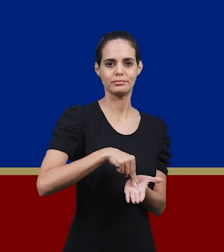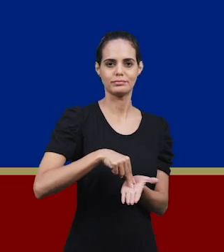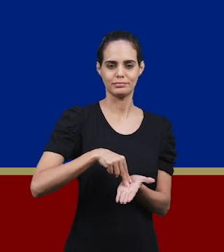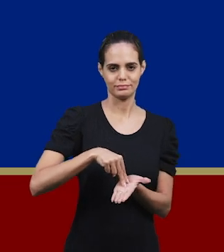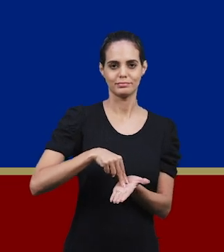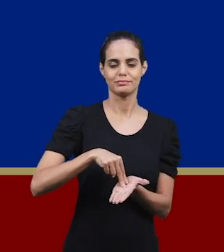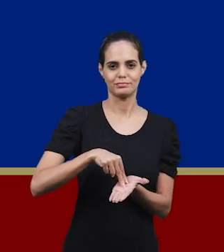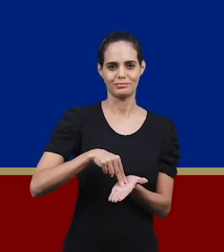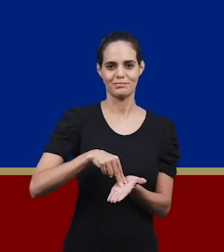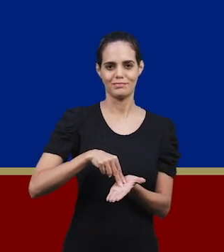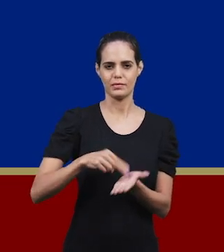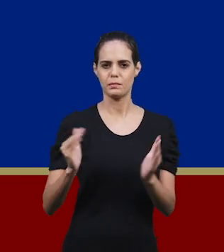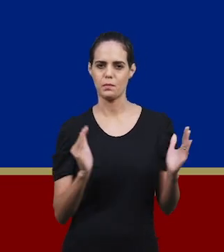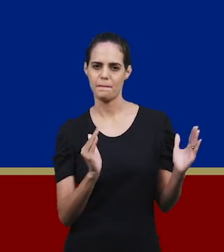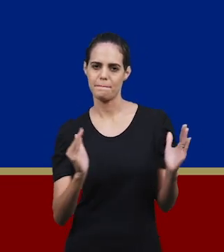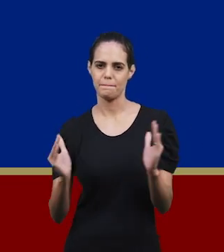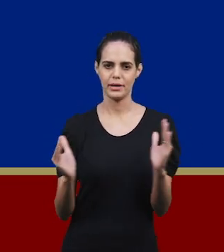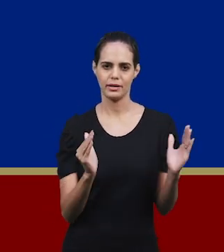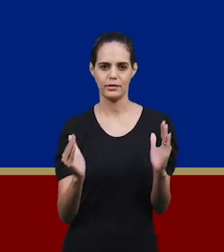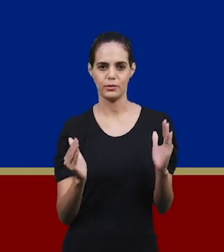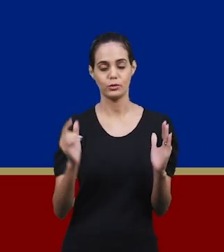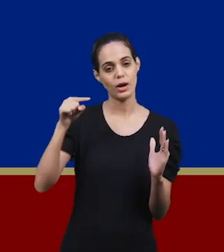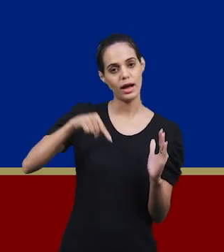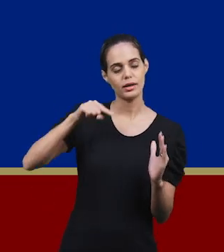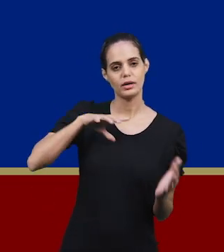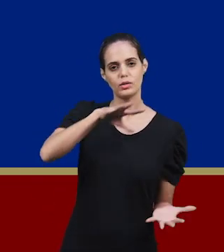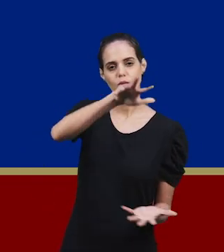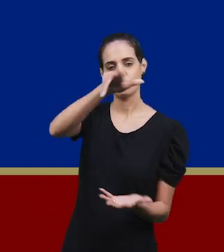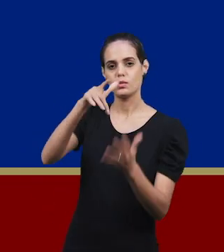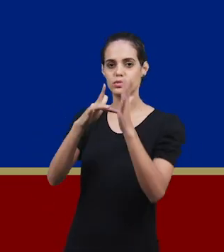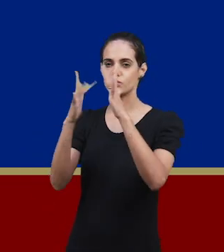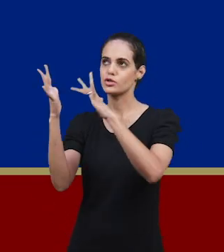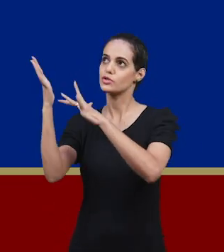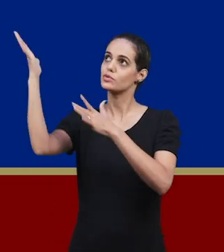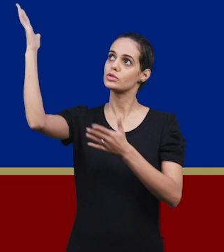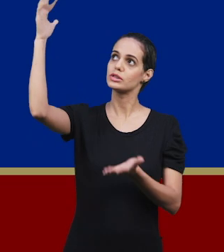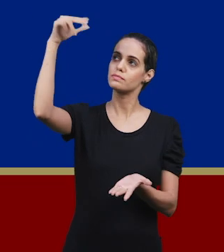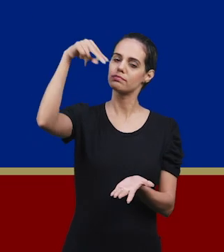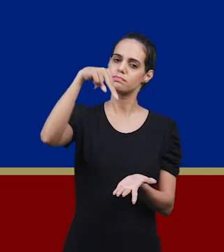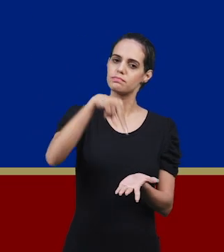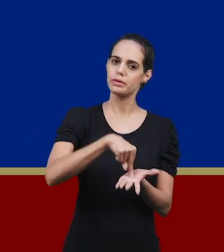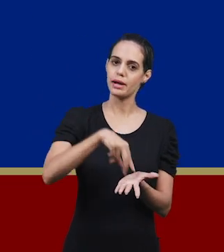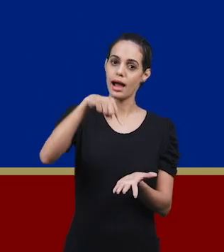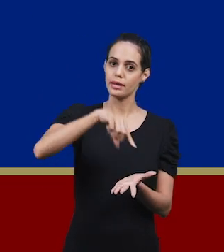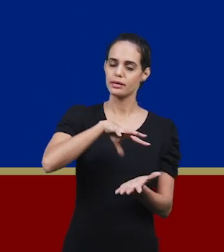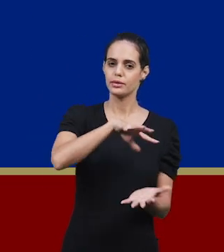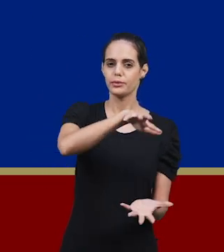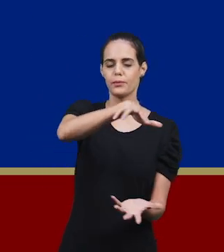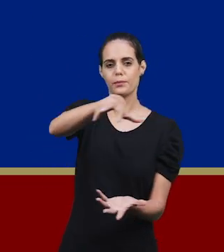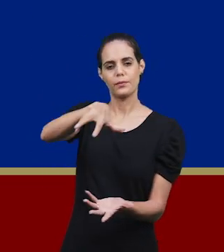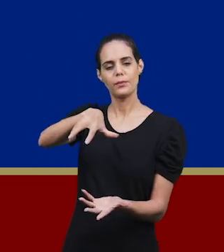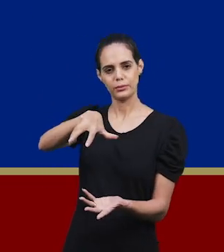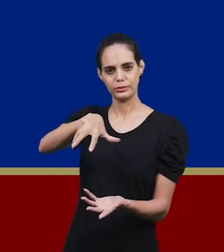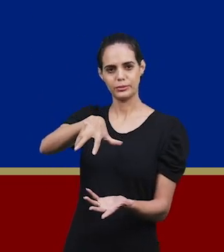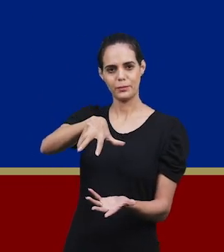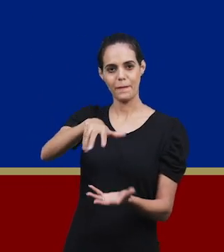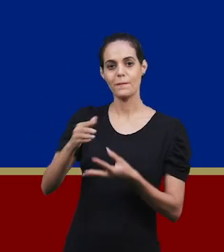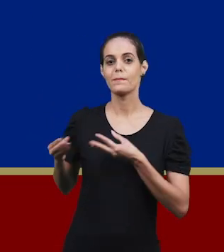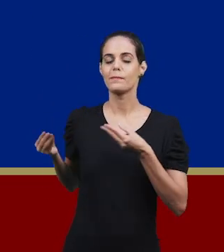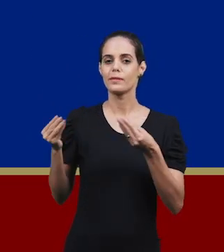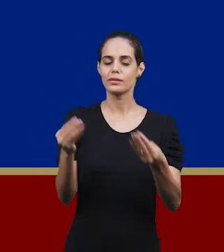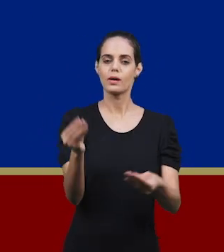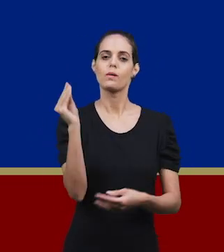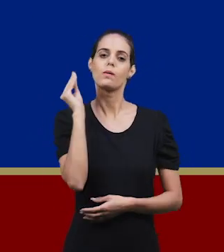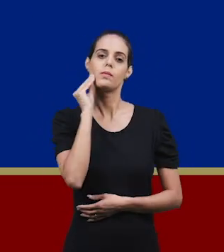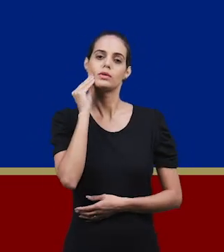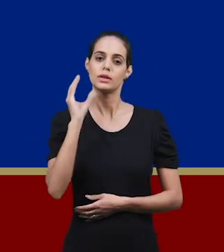gloire, et pour un temps est venu à ce monde. Jésus est descendu pour donner à l'homme